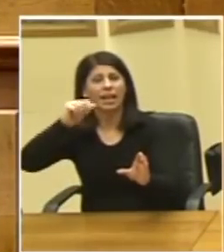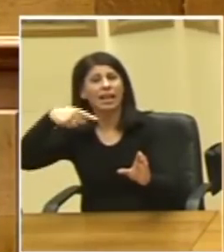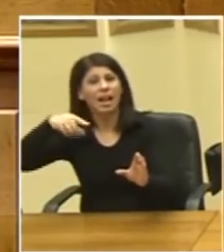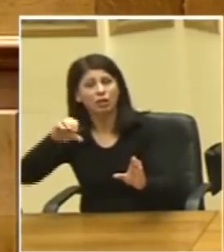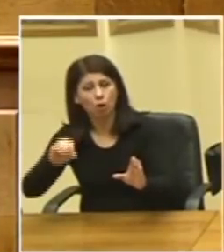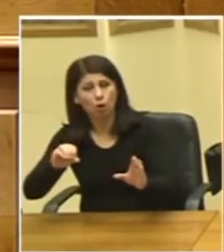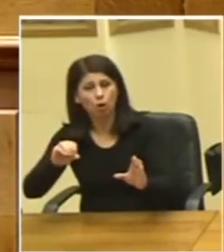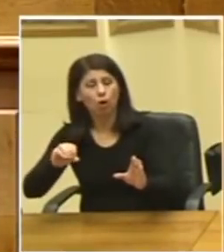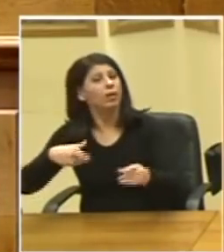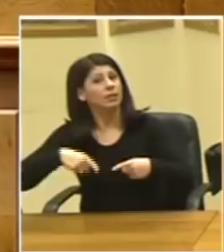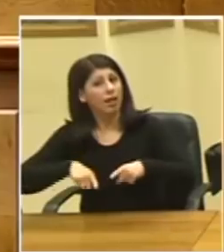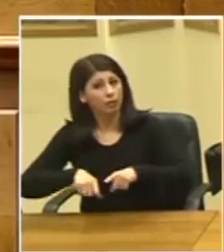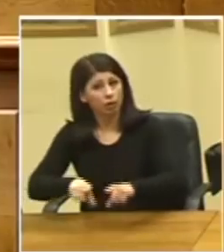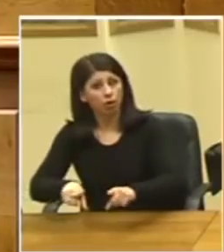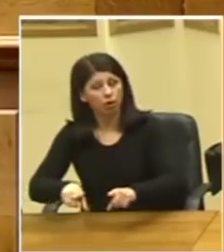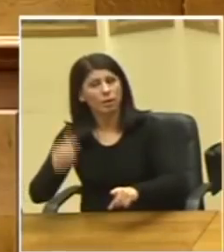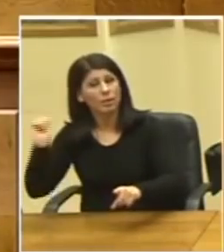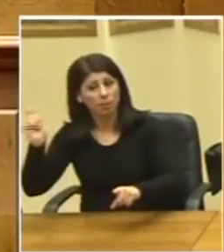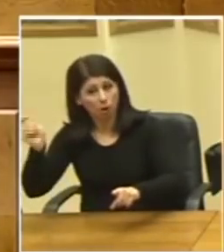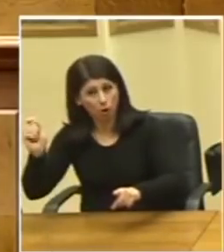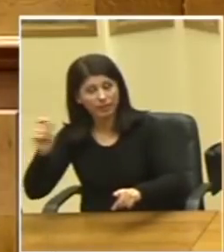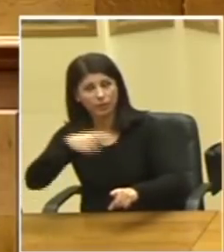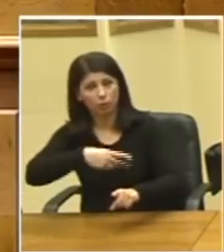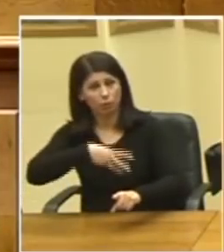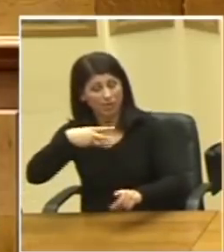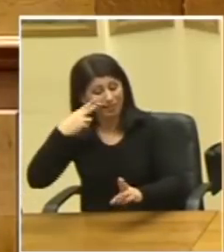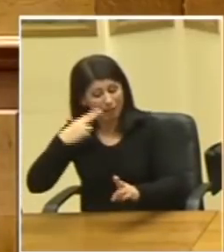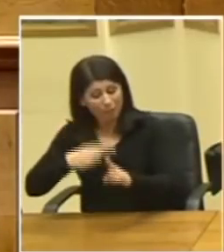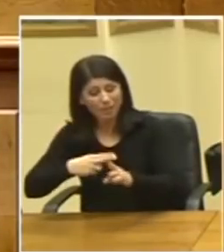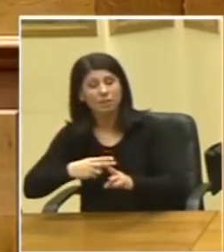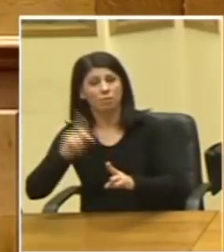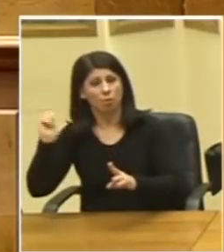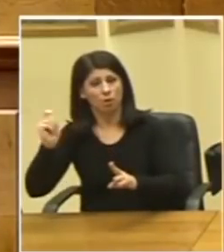την ώρα που με την ίδια την πολιτική τους, την επίσημη πολιτική τους,